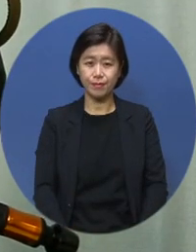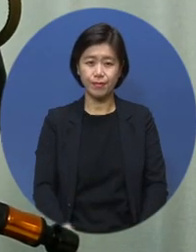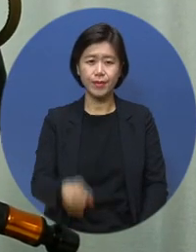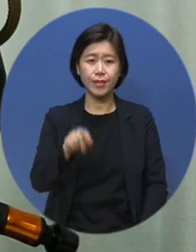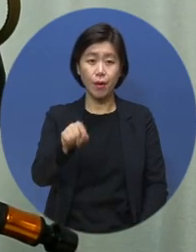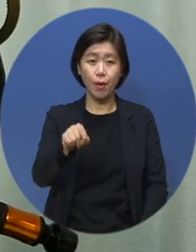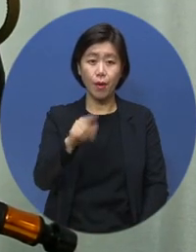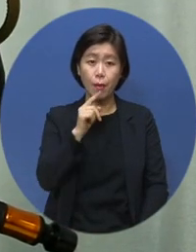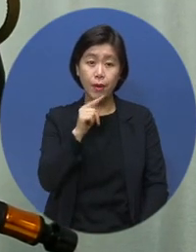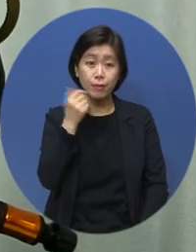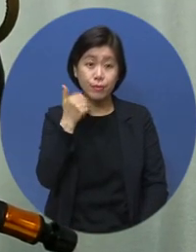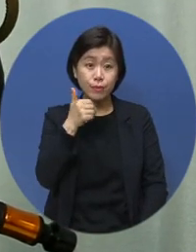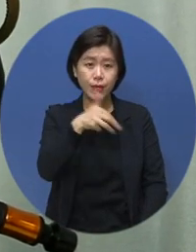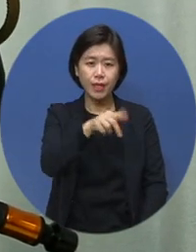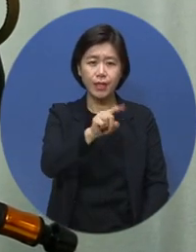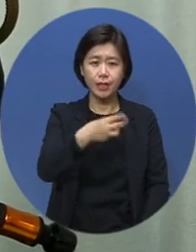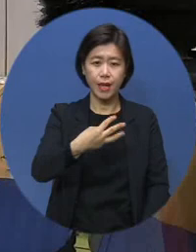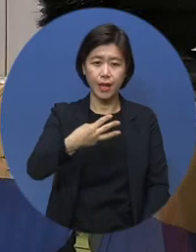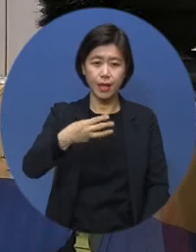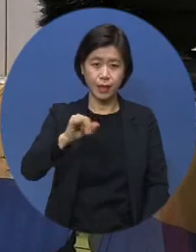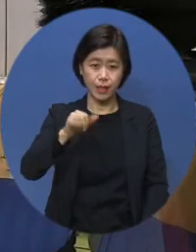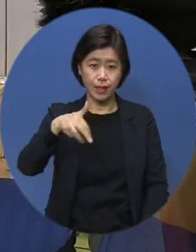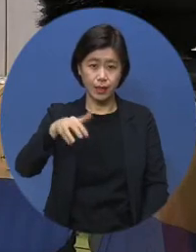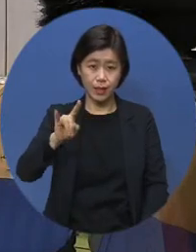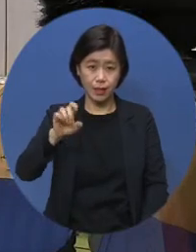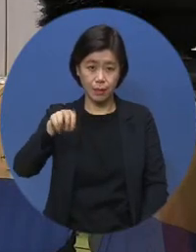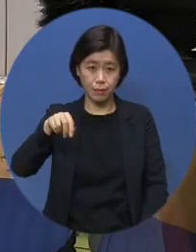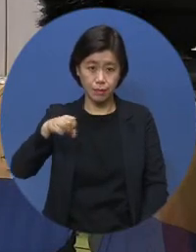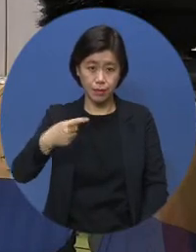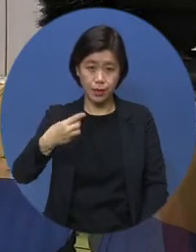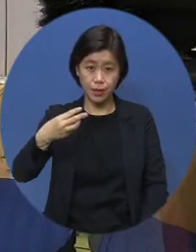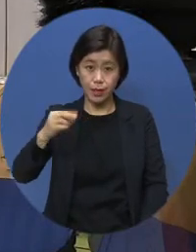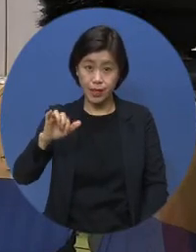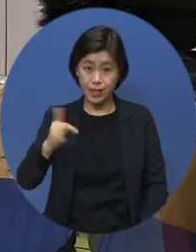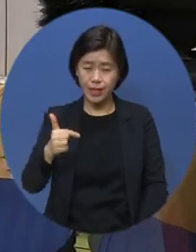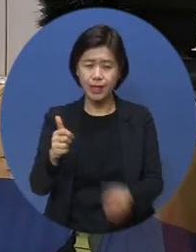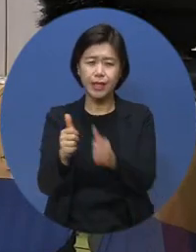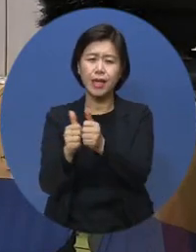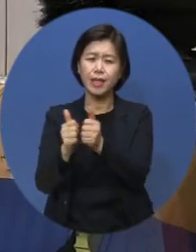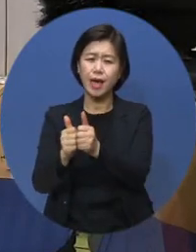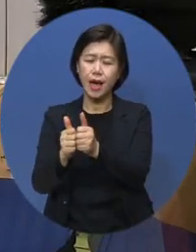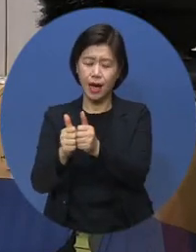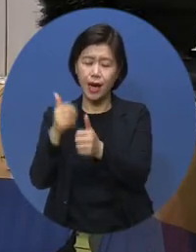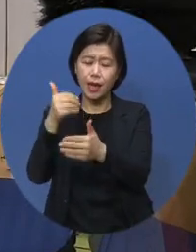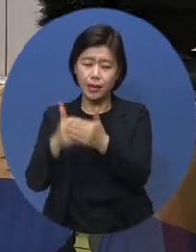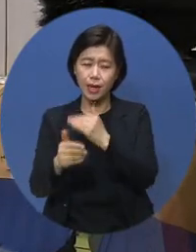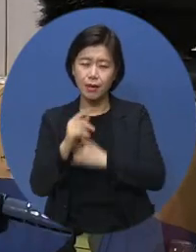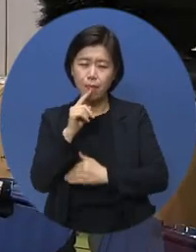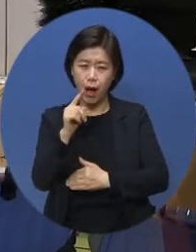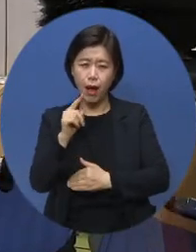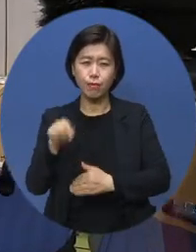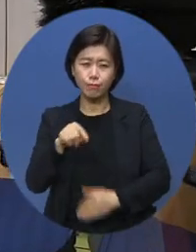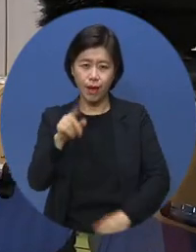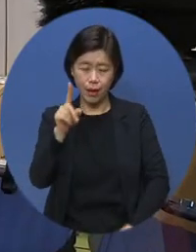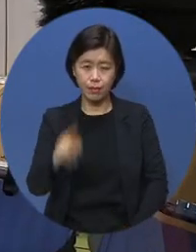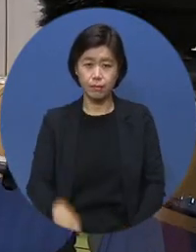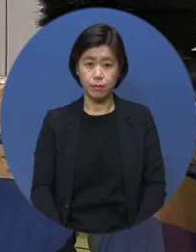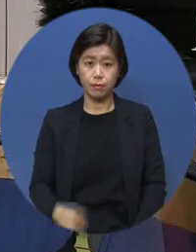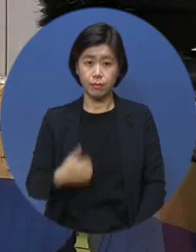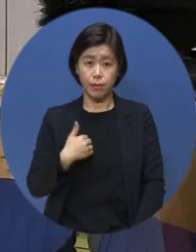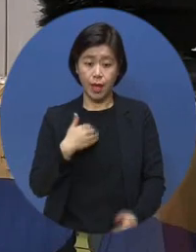채플린 명언 중에 하나 거든요 근데 이제 자랑 제가 경험했던 이야기를 하잖아요